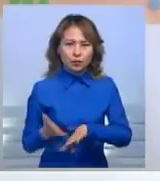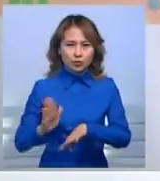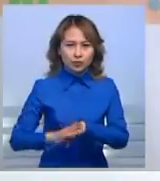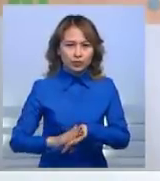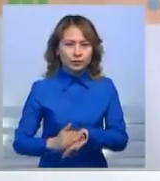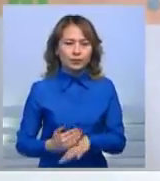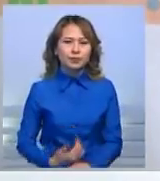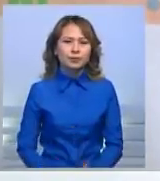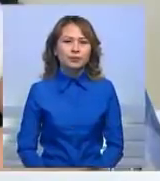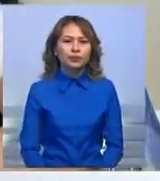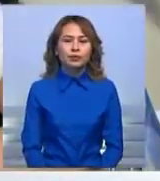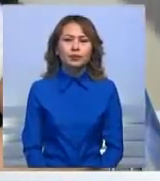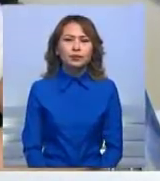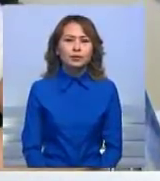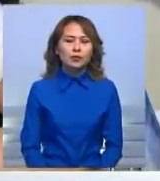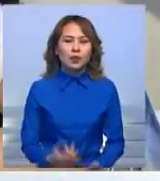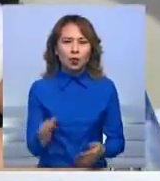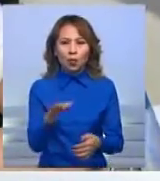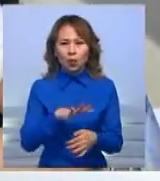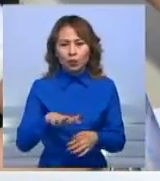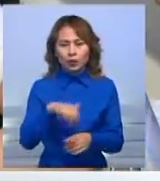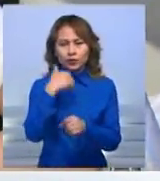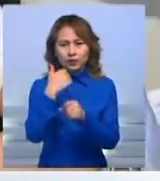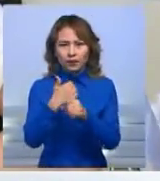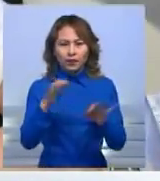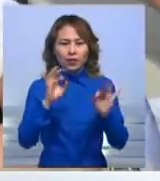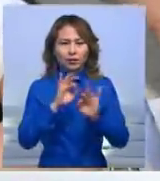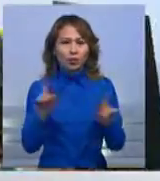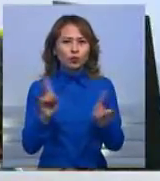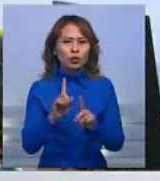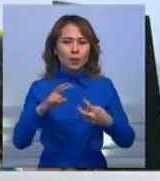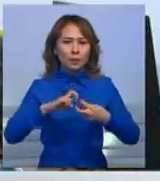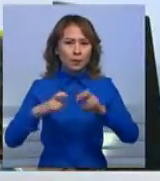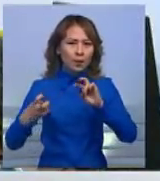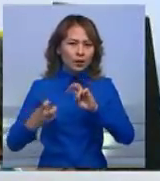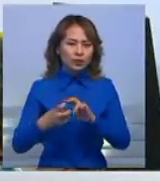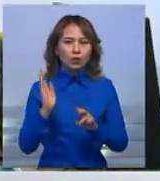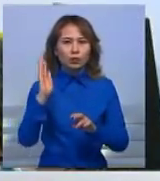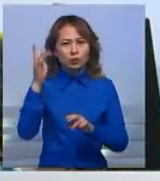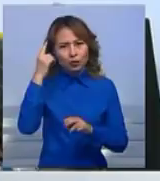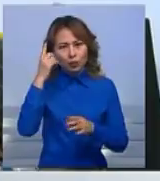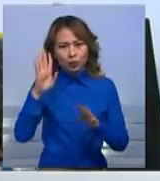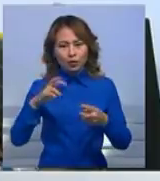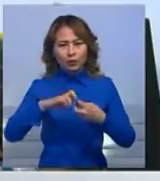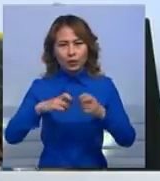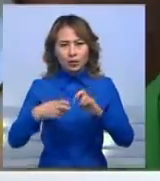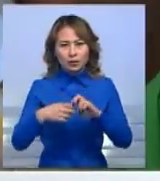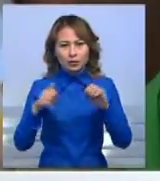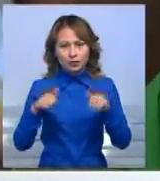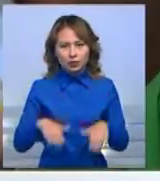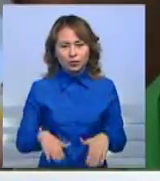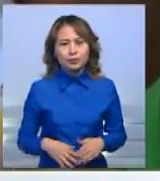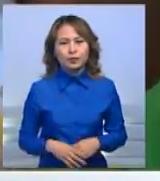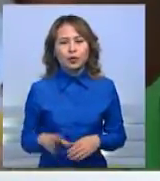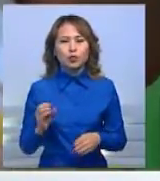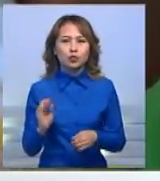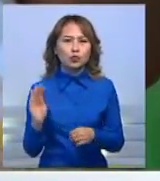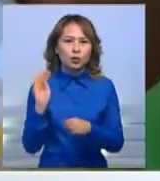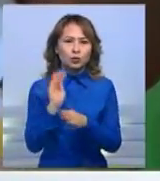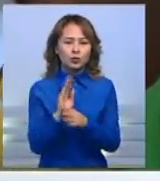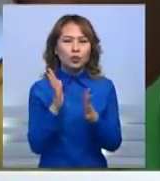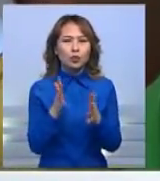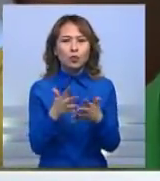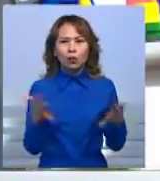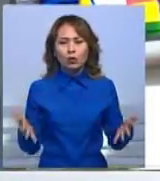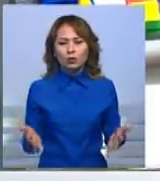әжептәуір салмақ. Облыстық басқарма басшылығының айтуынша, бұл мәселеде алдағы уақытта шешім табады. Сонымен қатар, сұранысқа